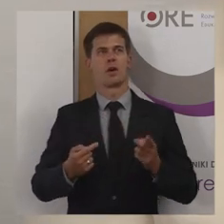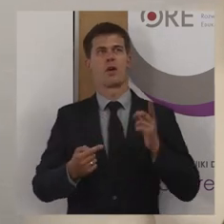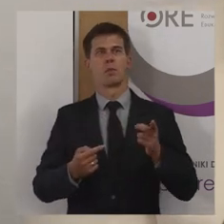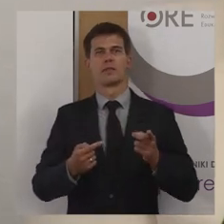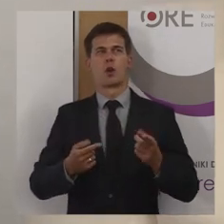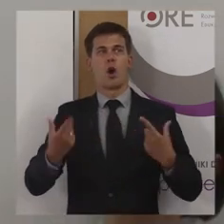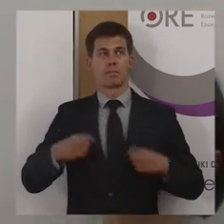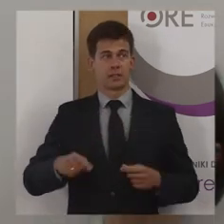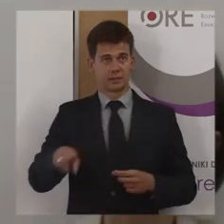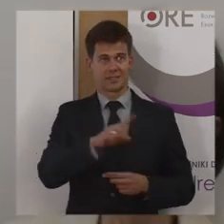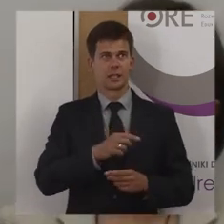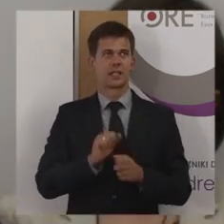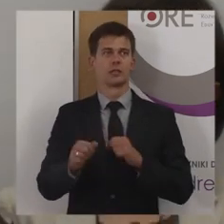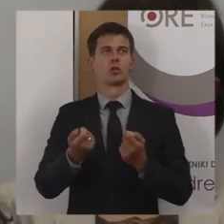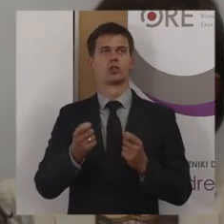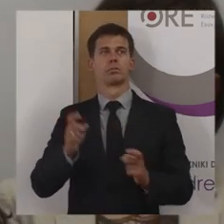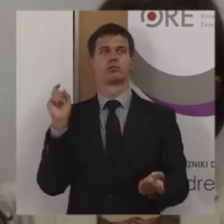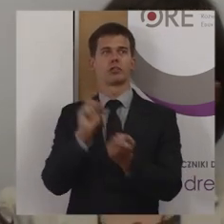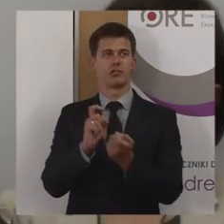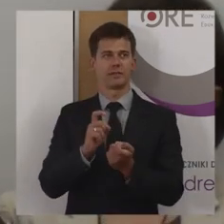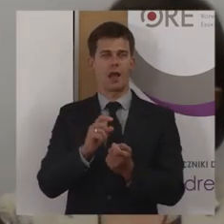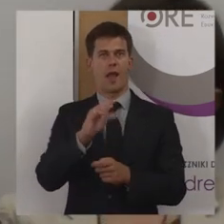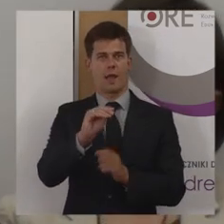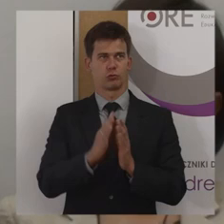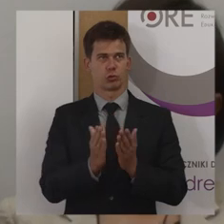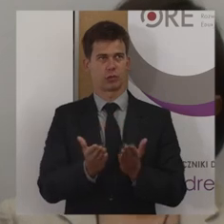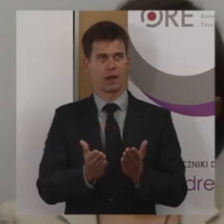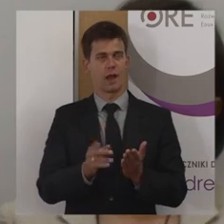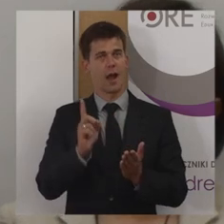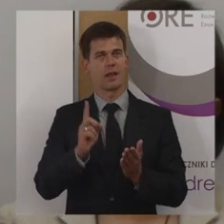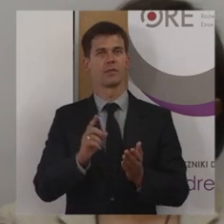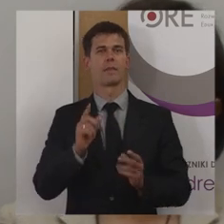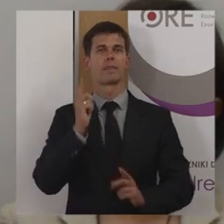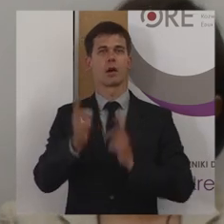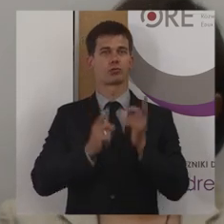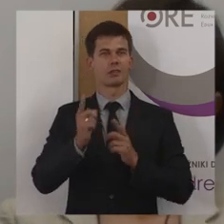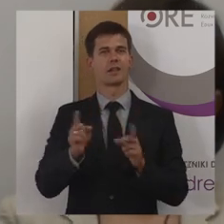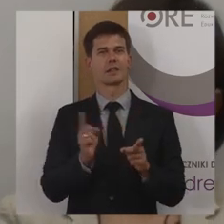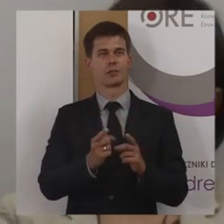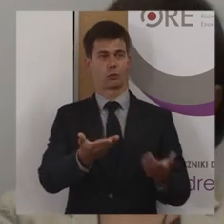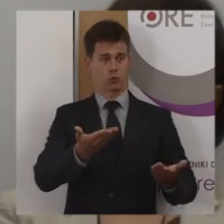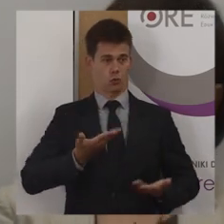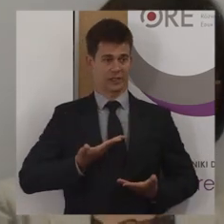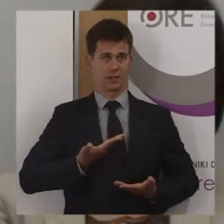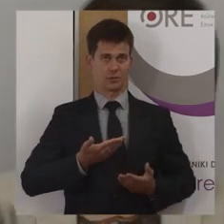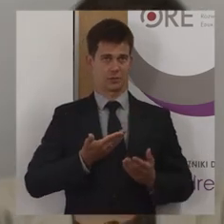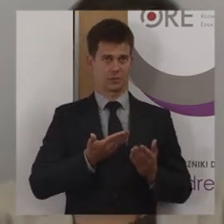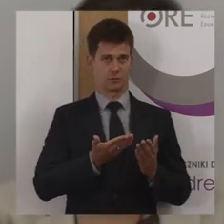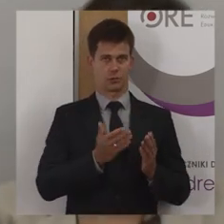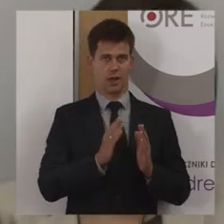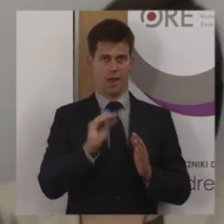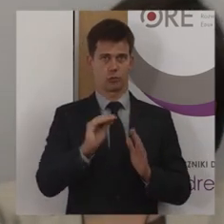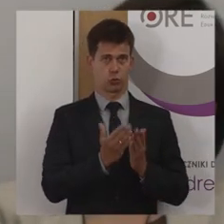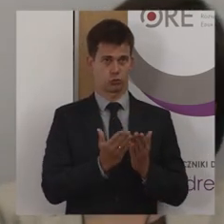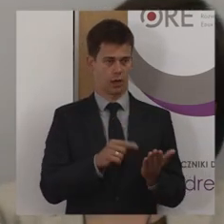osoby obecne są przeciwne wprowadzeniu tych e-podręczników, natomiast rozumiem nauczycieli, którzy boją się, że dostaną taki e-podręcznik i potem zostaną